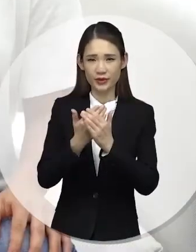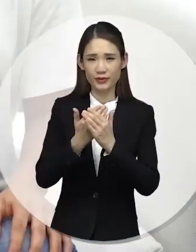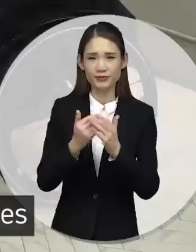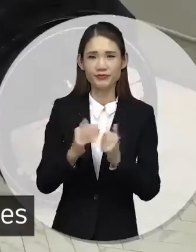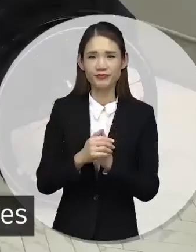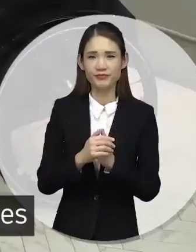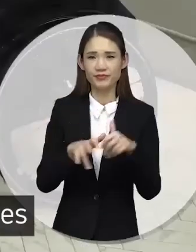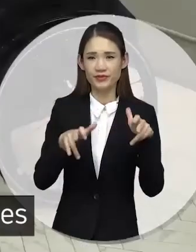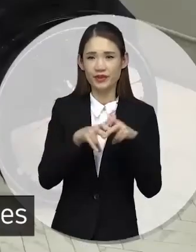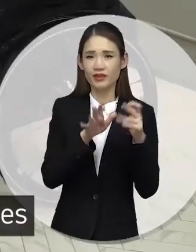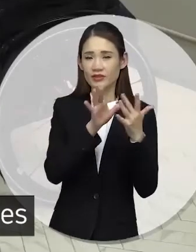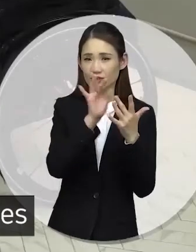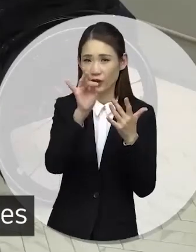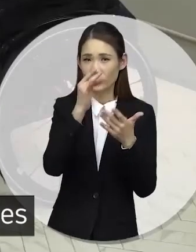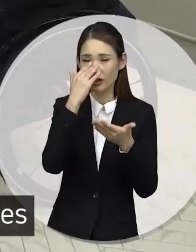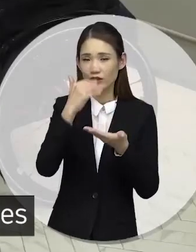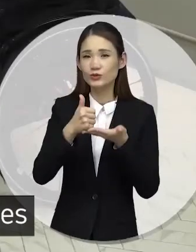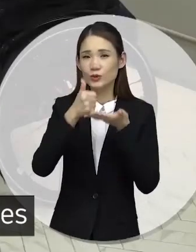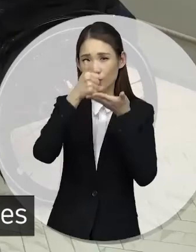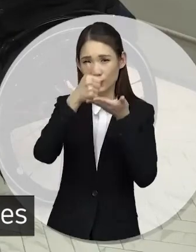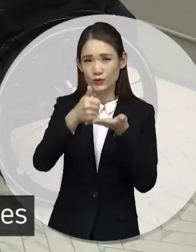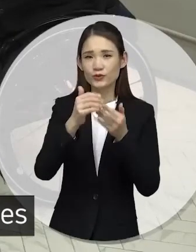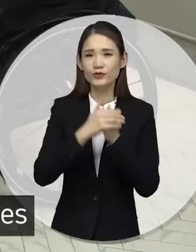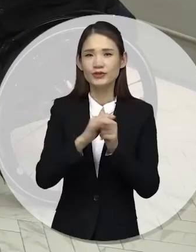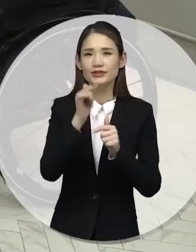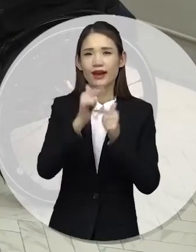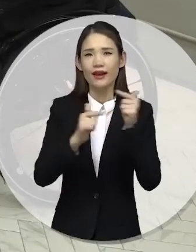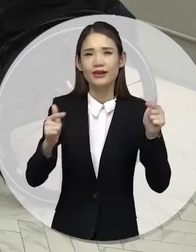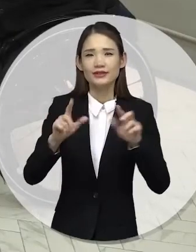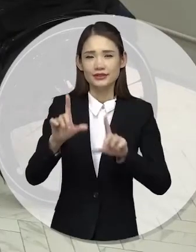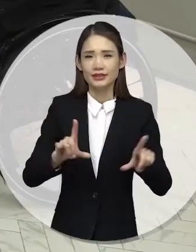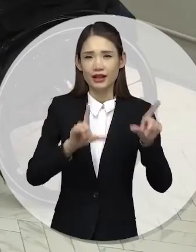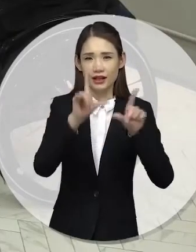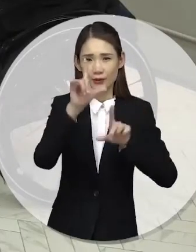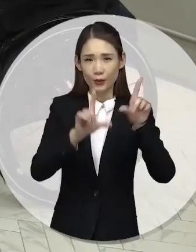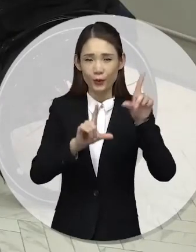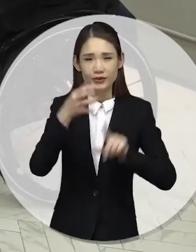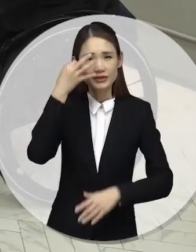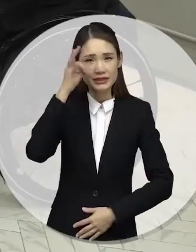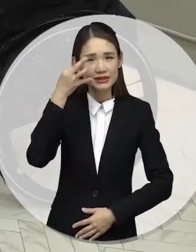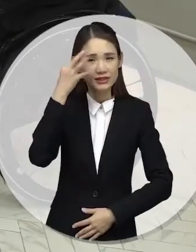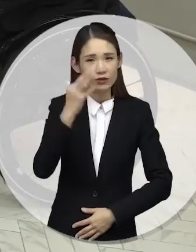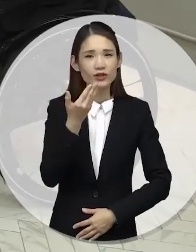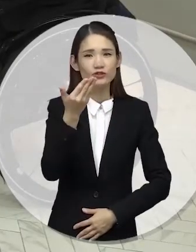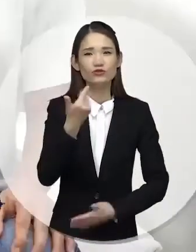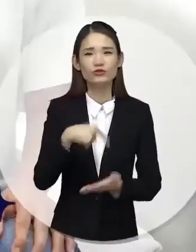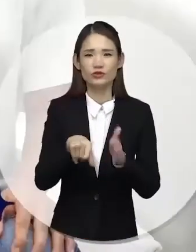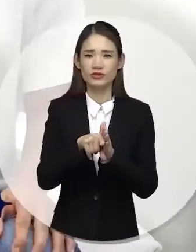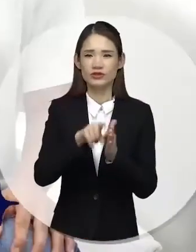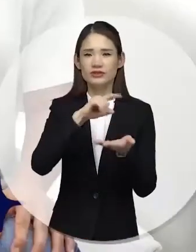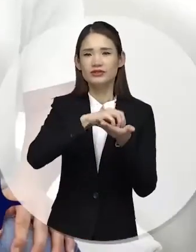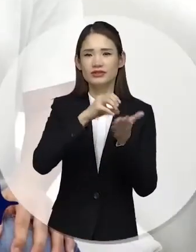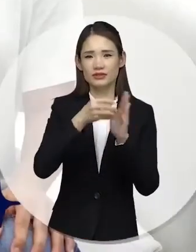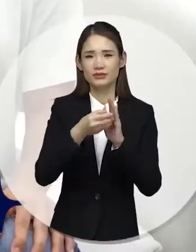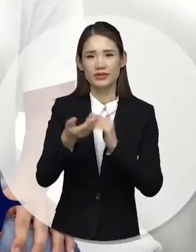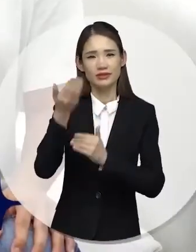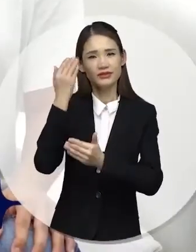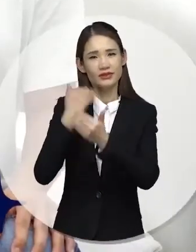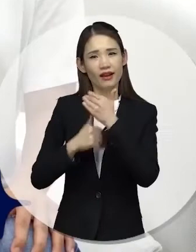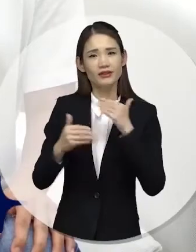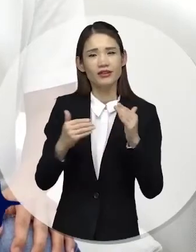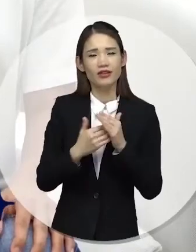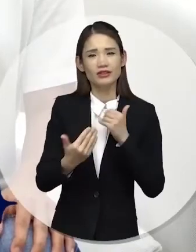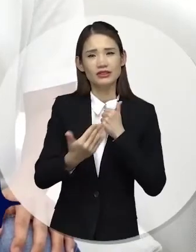많다. 장애인들의 선택을 존중하고 다양한 삶의 양식을 인정하기 위해서는 그만큼